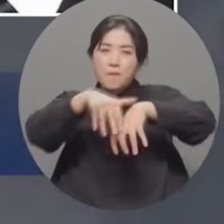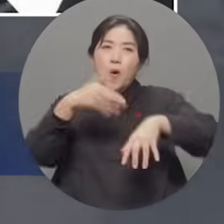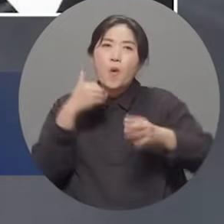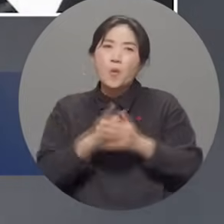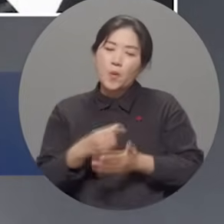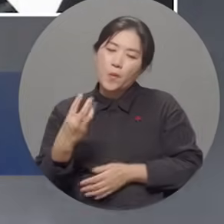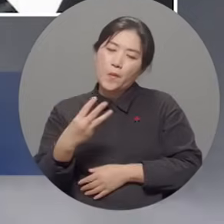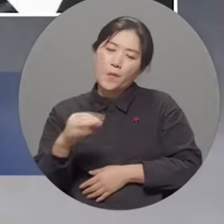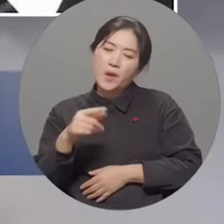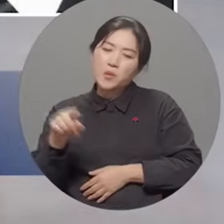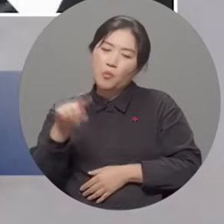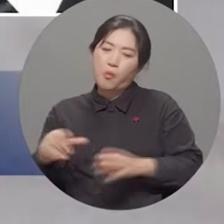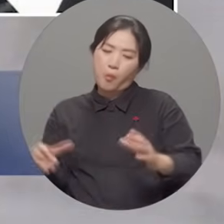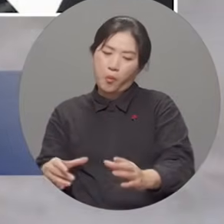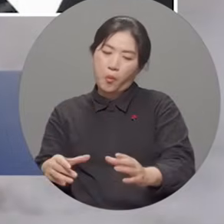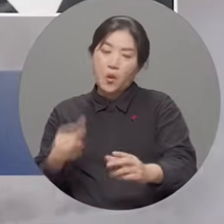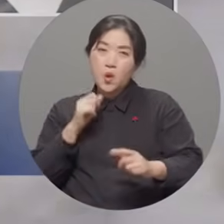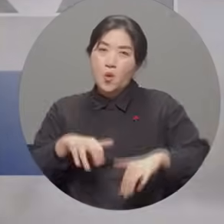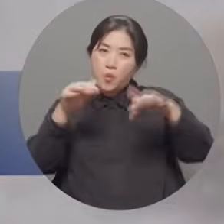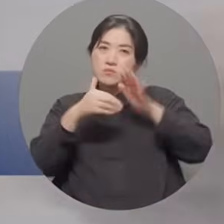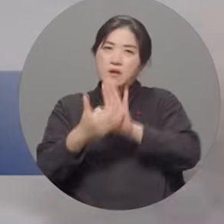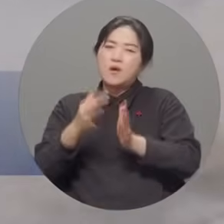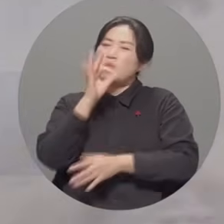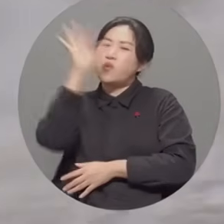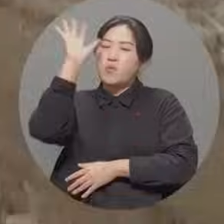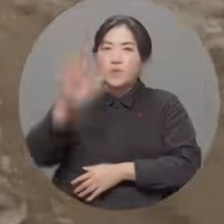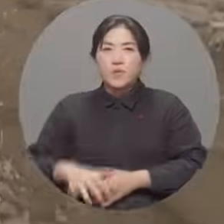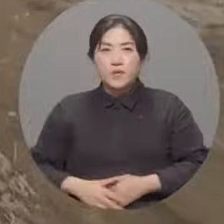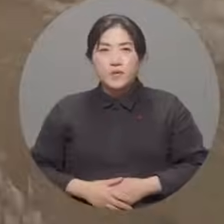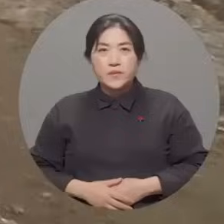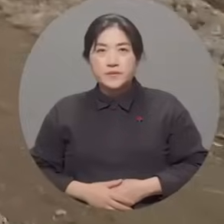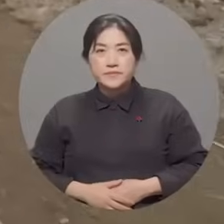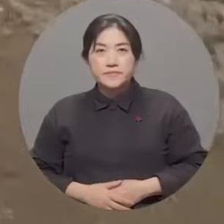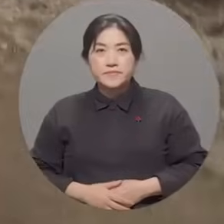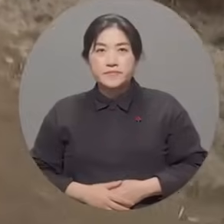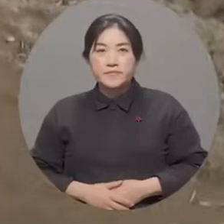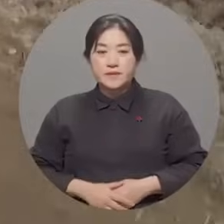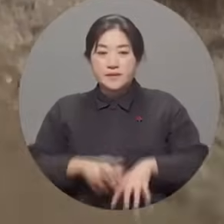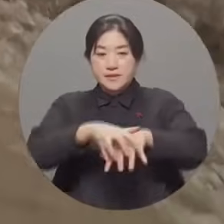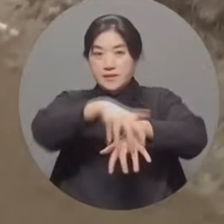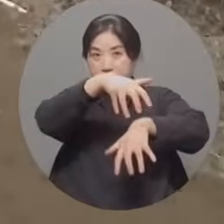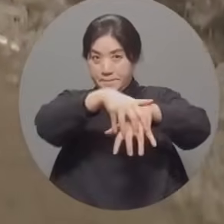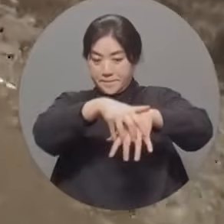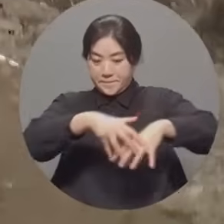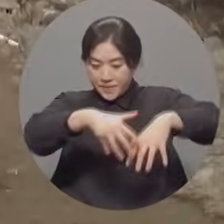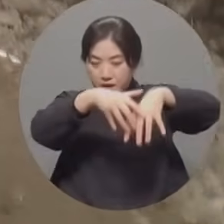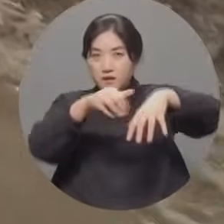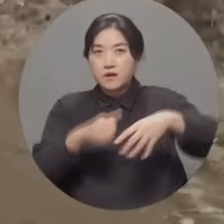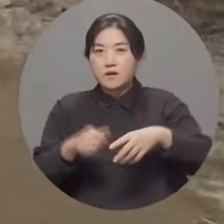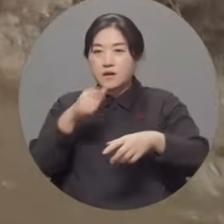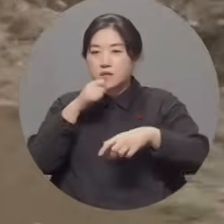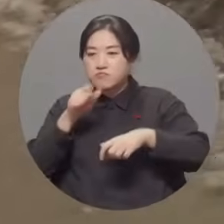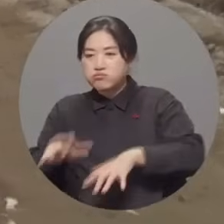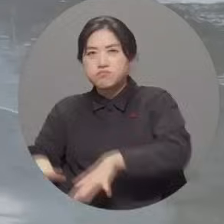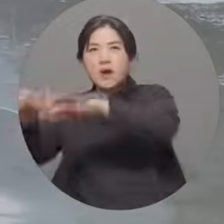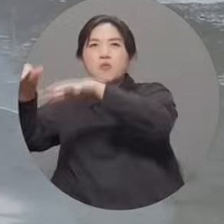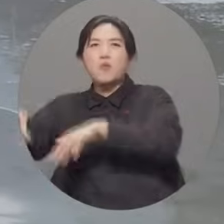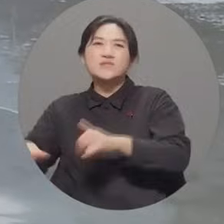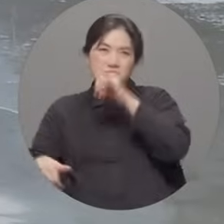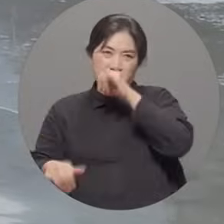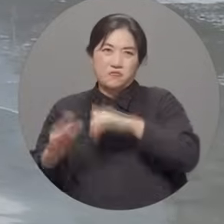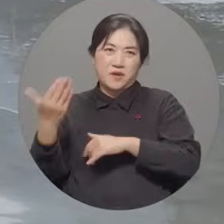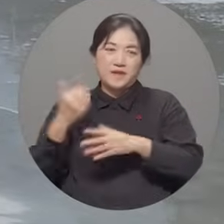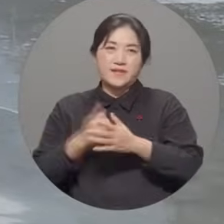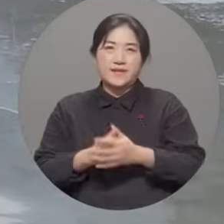정도 규모로는 홍수 대응은 거의 불가능하고. 댐이 들어서면 숨을 피해도 불가피합니다.